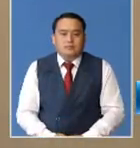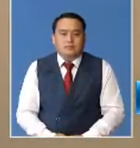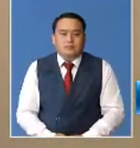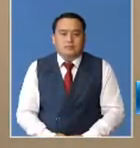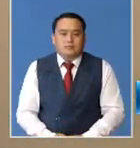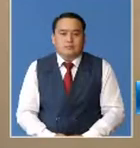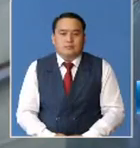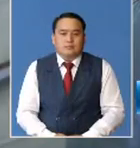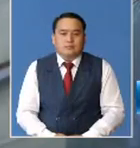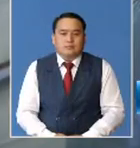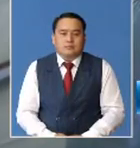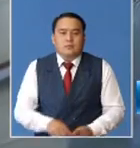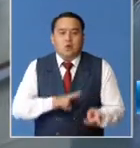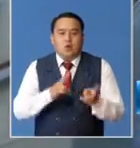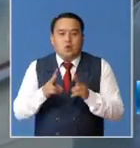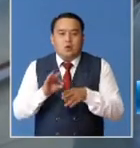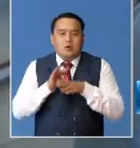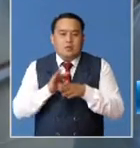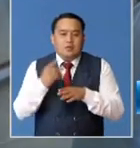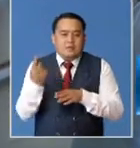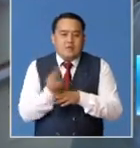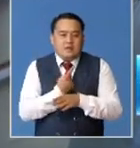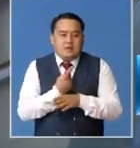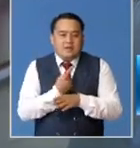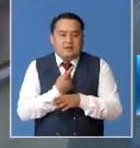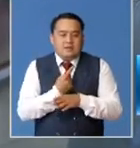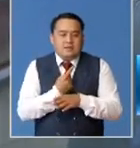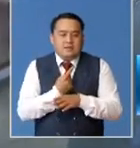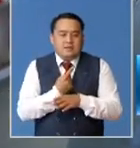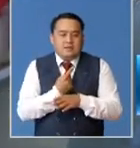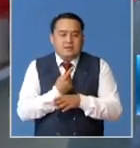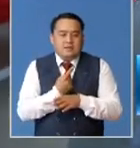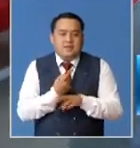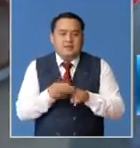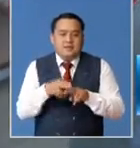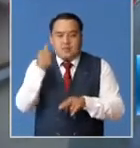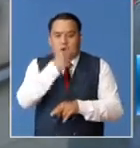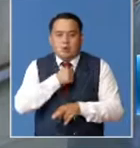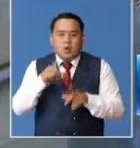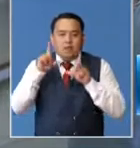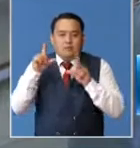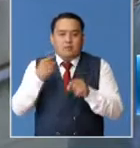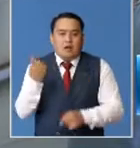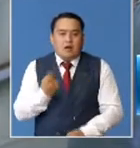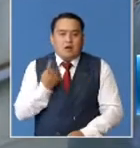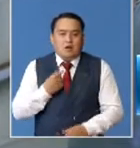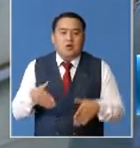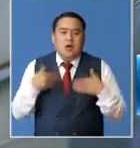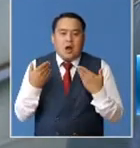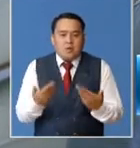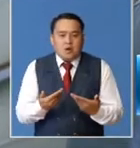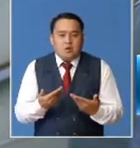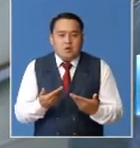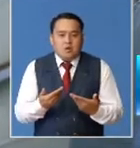Этот конкурс в Киргизстане проводился первый раз, оказывается. Поэтому вот мы в этом году его отправили, одного рекомендовали. И он